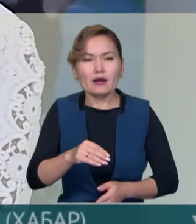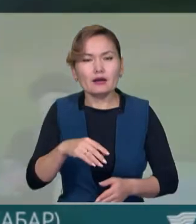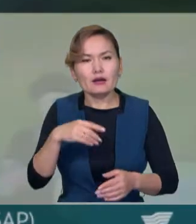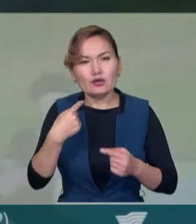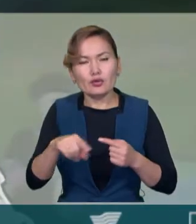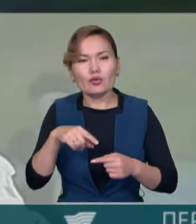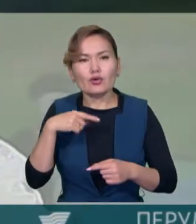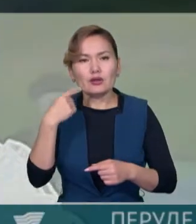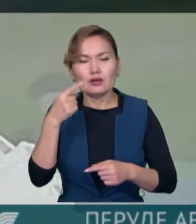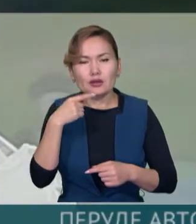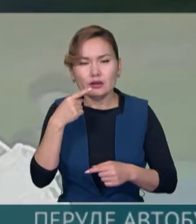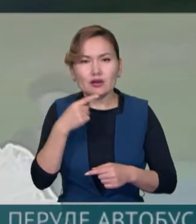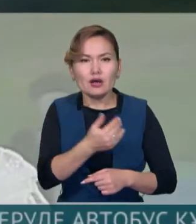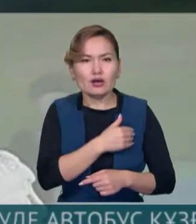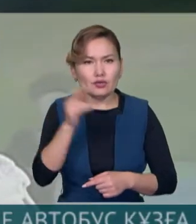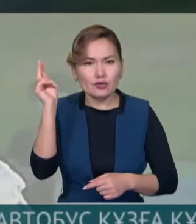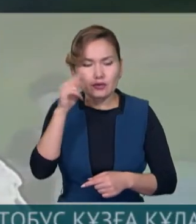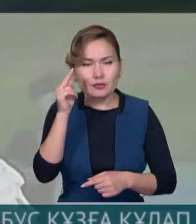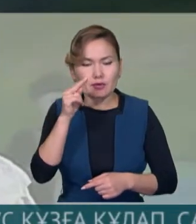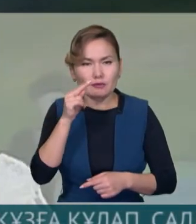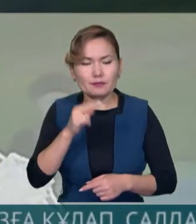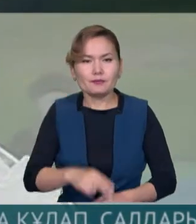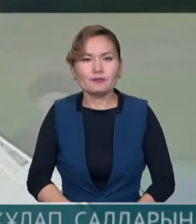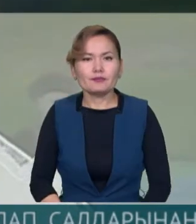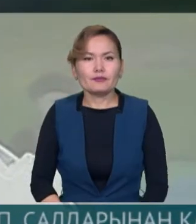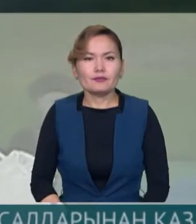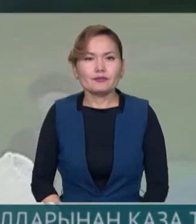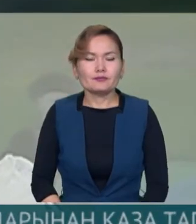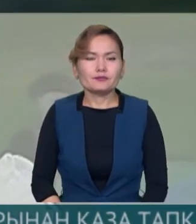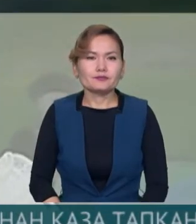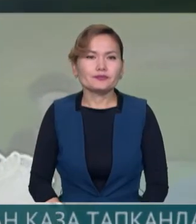тілдерді білгім келеді. Оқылым тесттері сәл-сәл қиын болды.